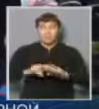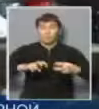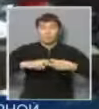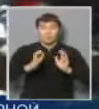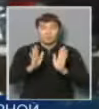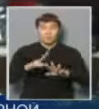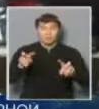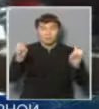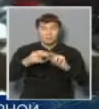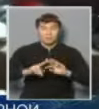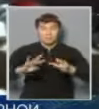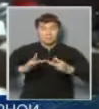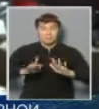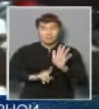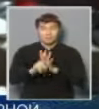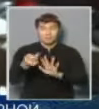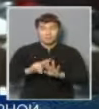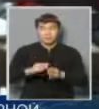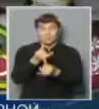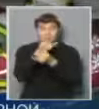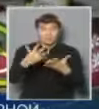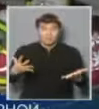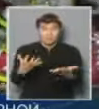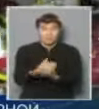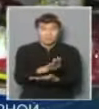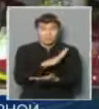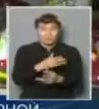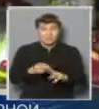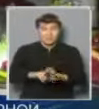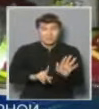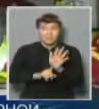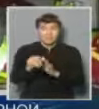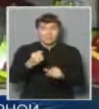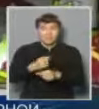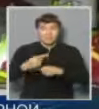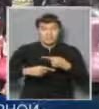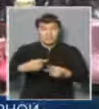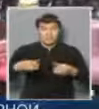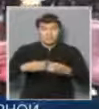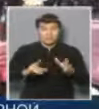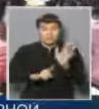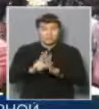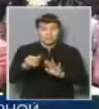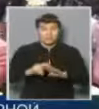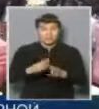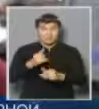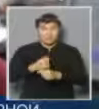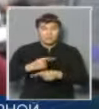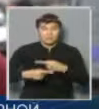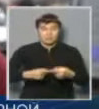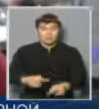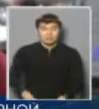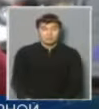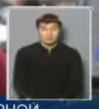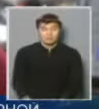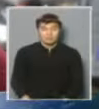не только в поисках интернета. Есть те, кто не могут принять такой вариант. Кенжикей Куптулева считает, что для этого необходимо сначала подготовиться.